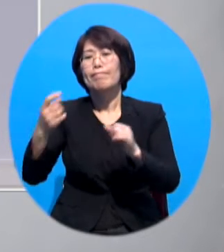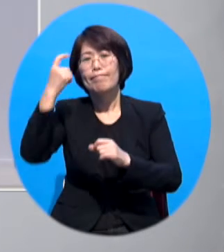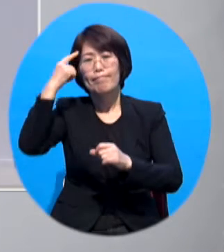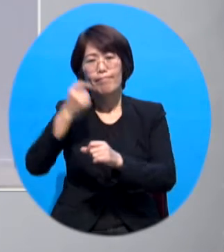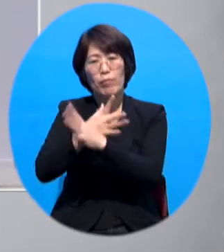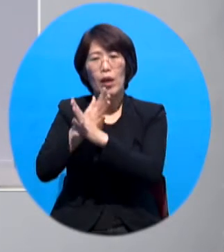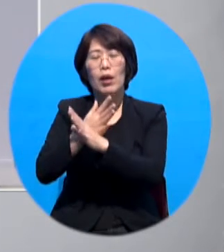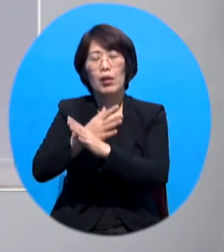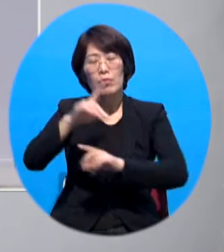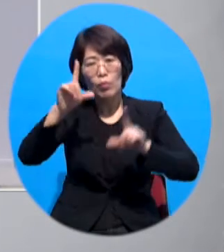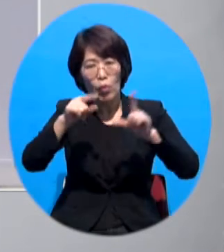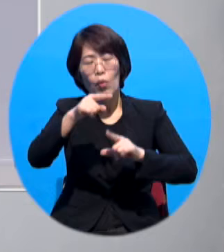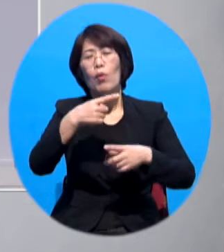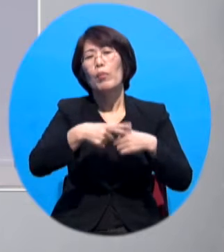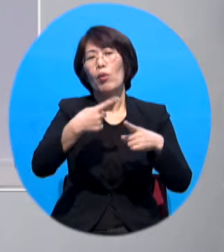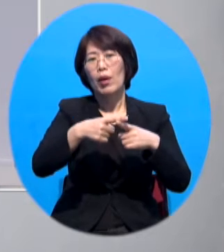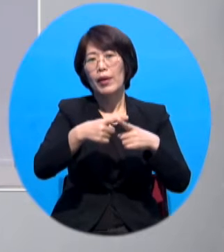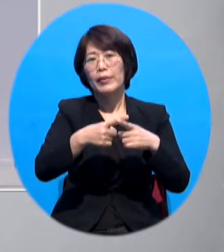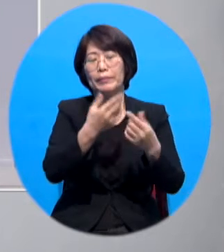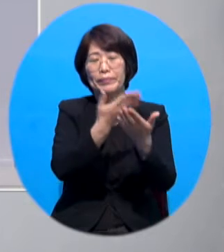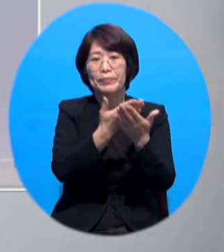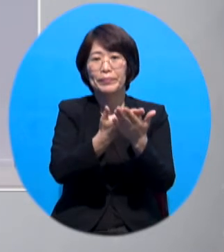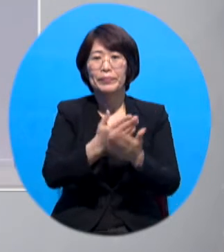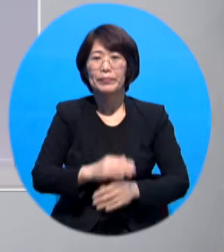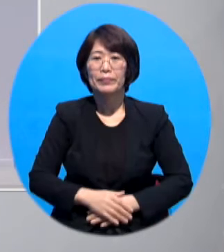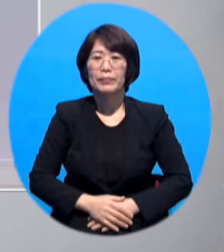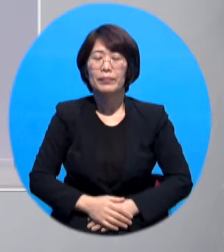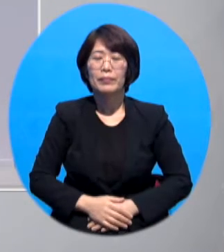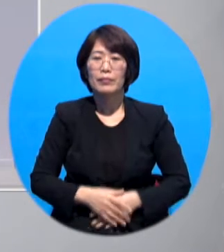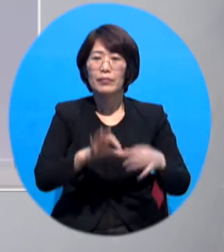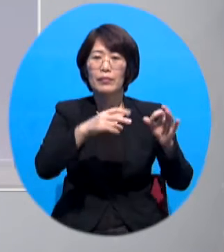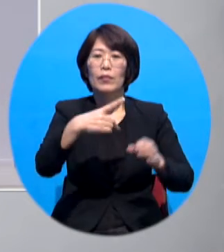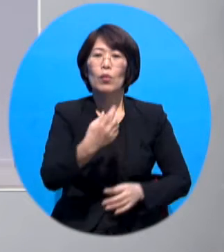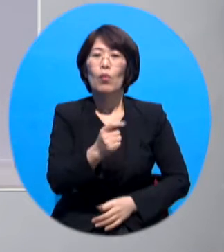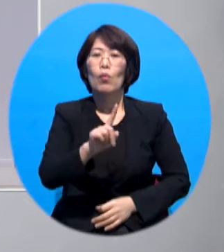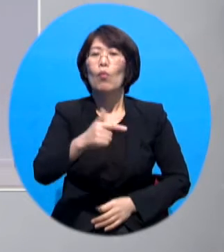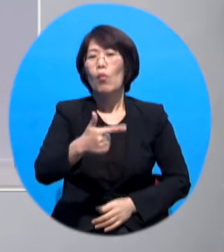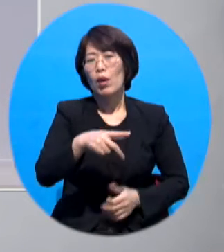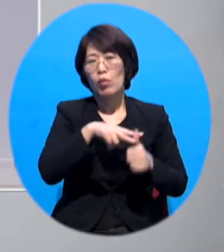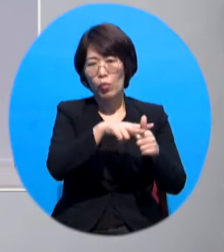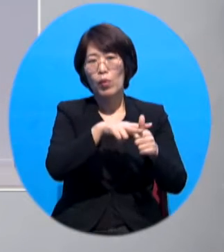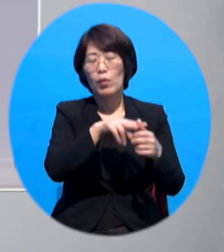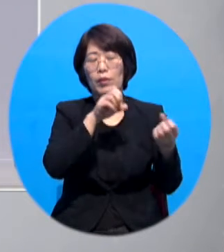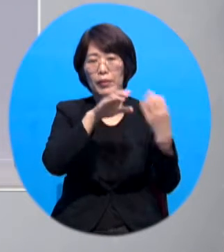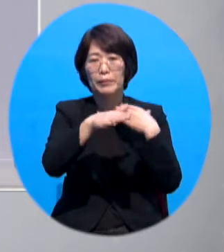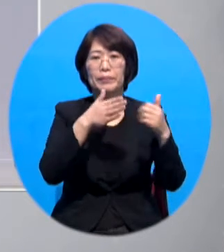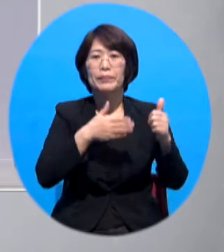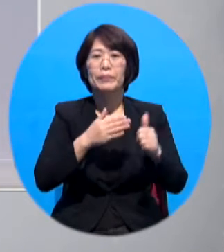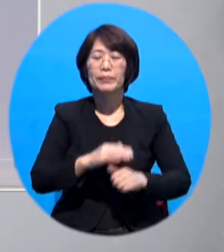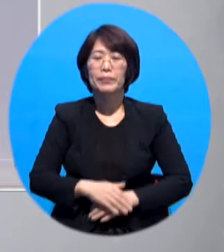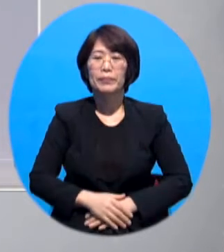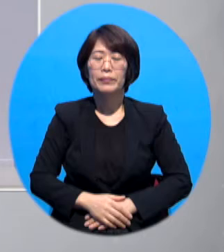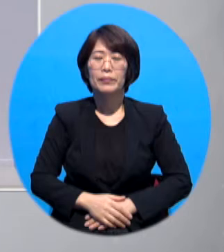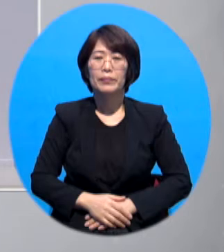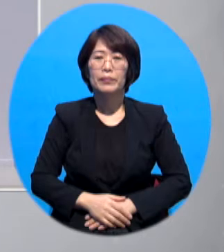이 부분에 대한 평가를 듣고 싶습니다 4 김동완 후보 답변 시간 1분 드립니다